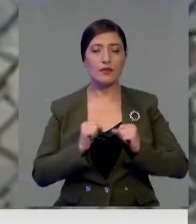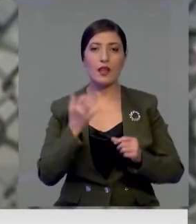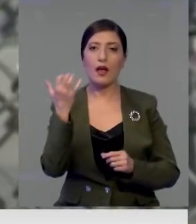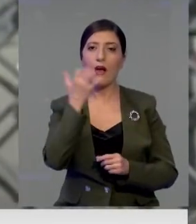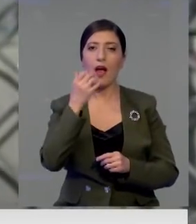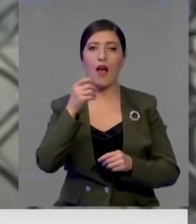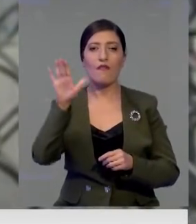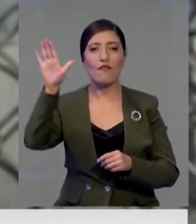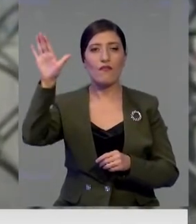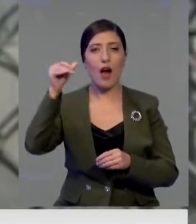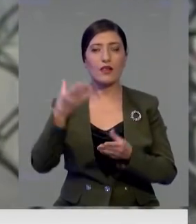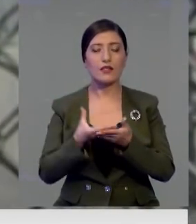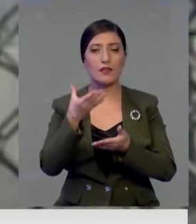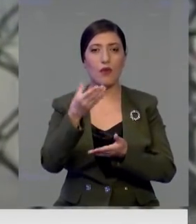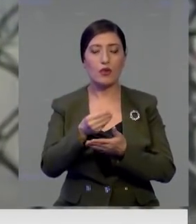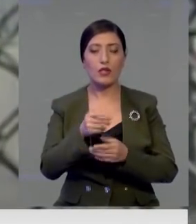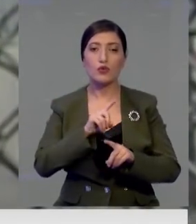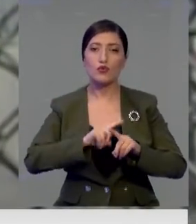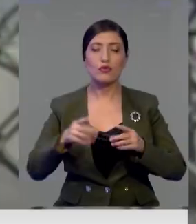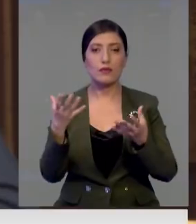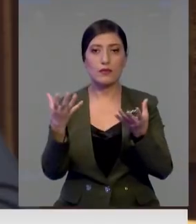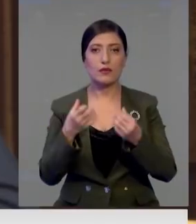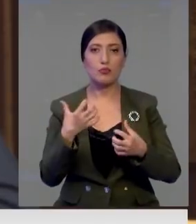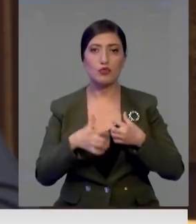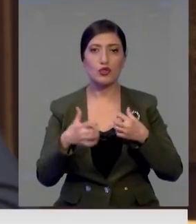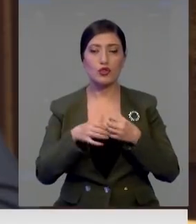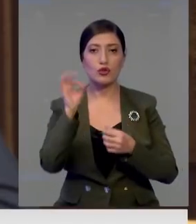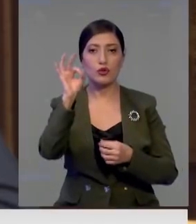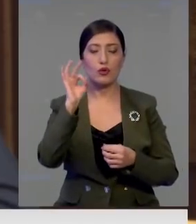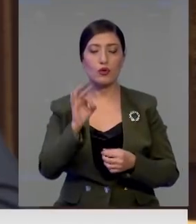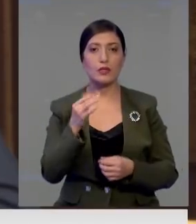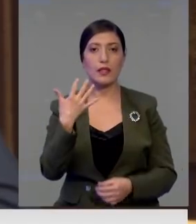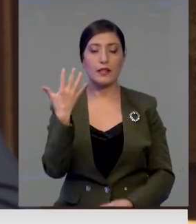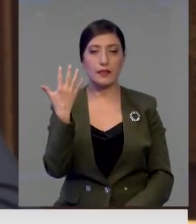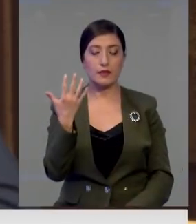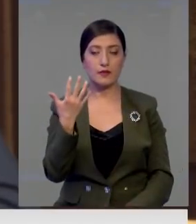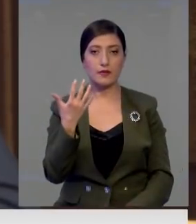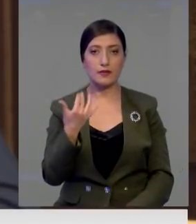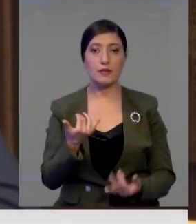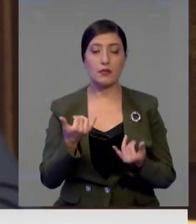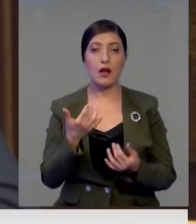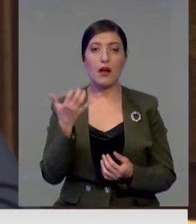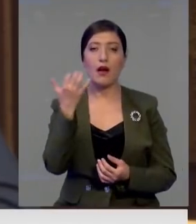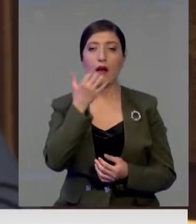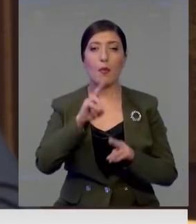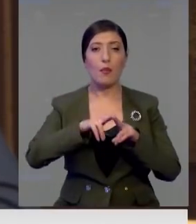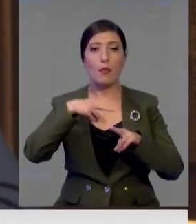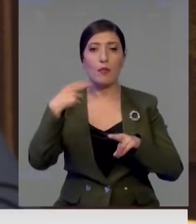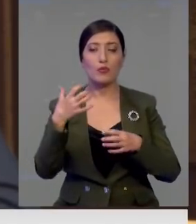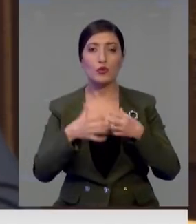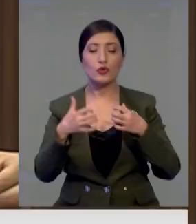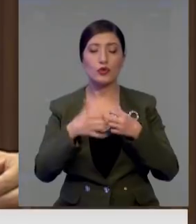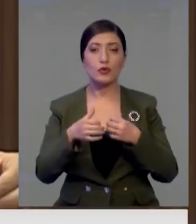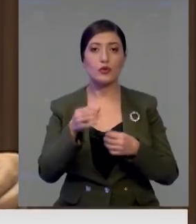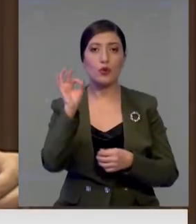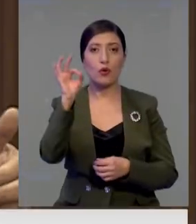միջոցները հնարավորինս արագ ստանան։ Միջին տոկոսադրույքը 5 է, արտաքին պարտքի միջին տոկոսադրույքը